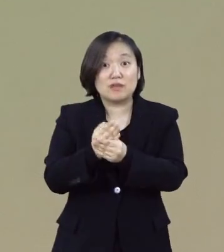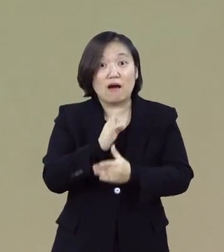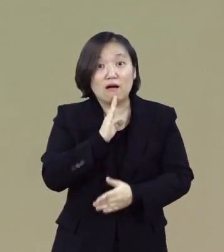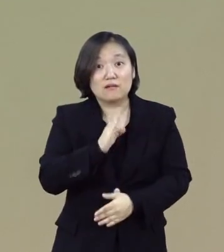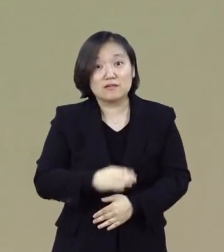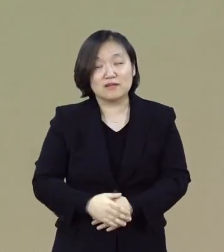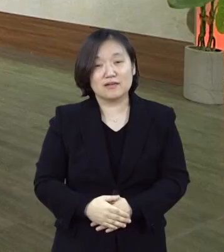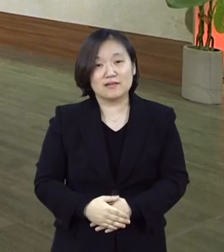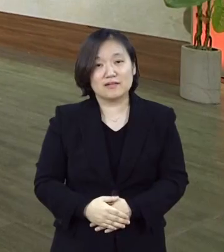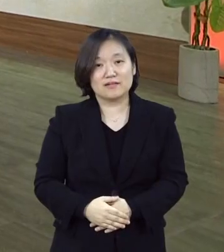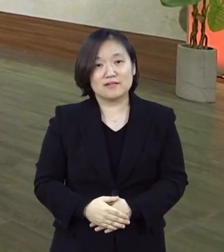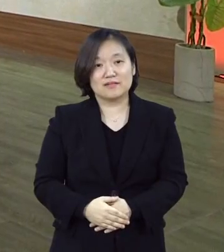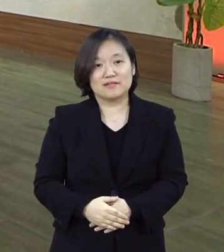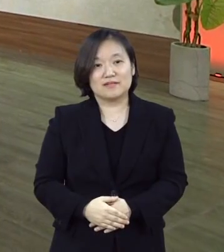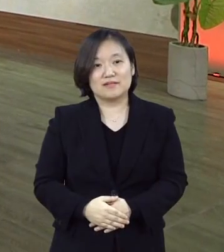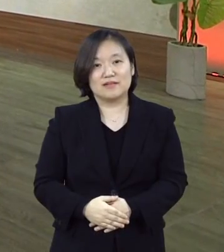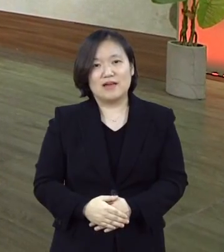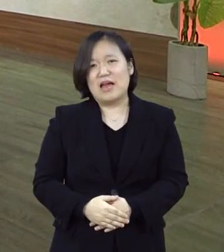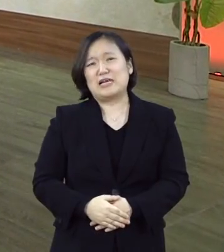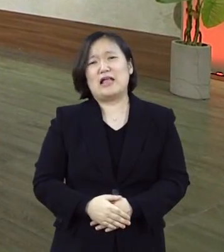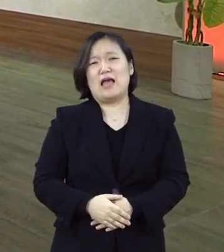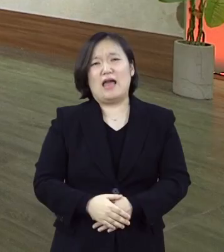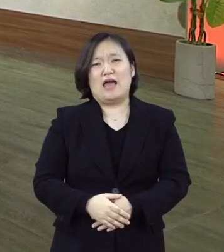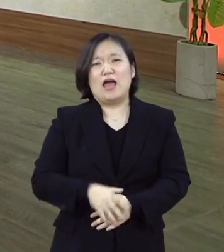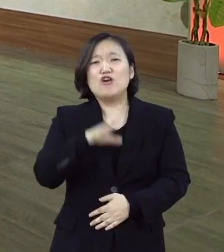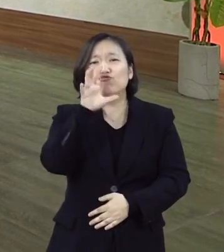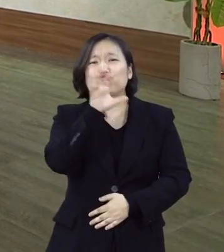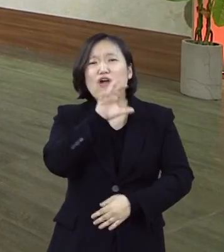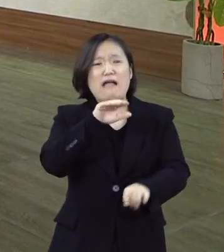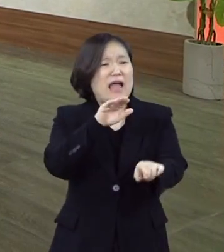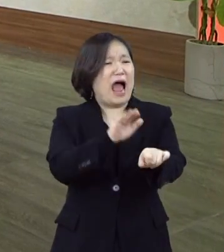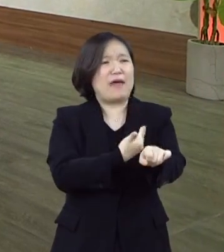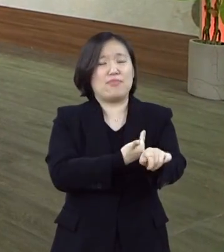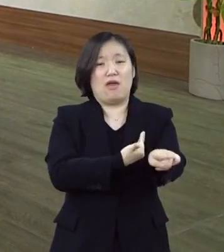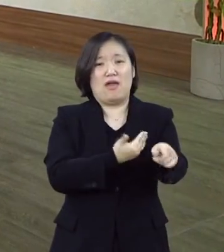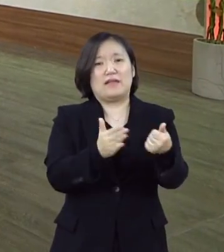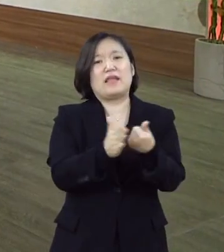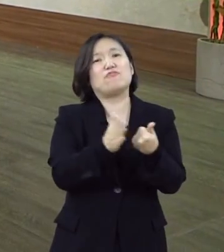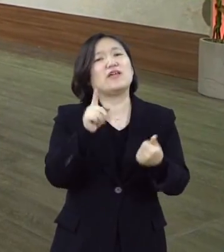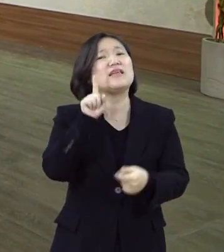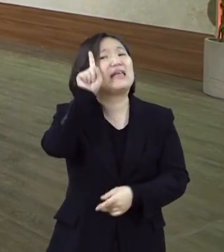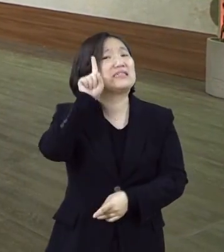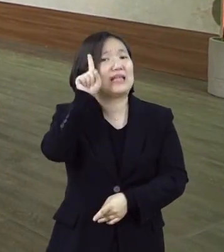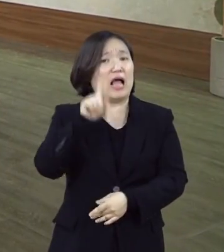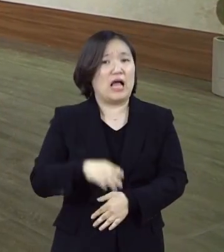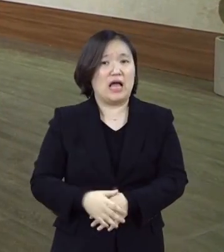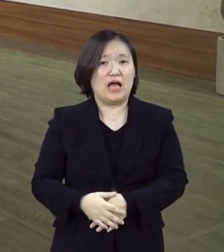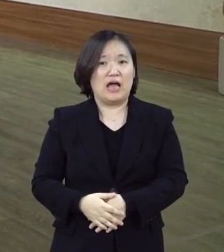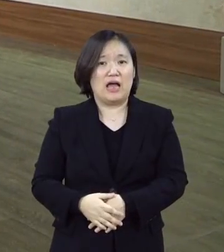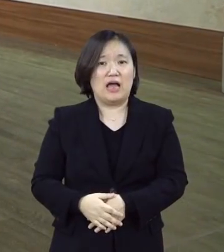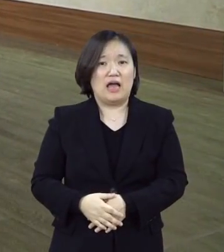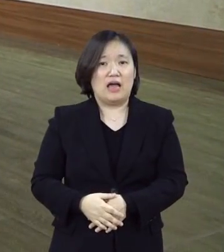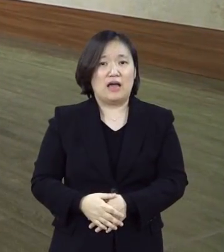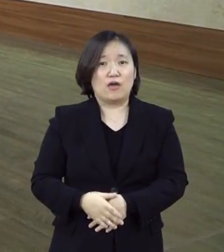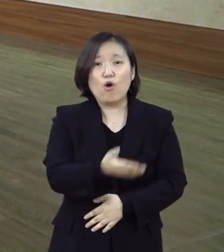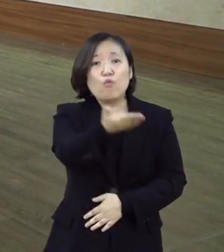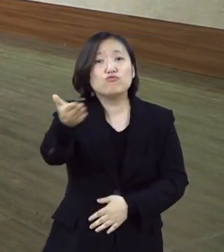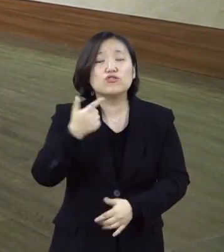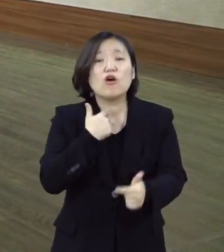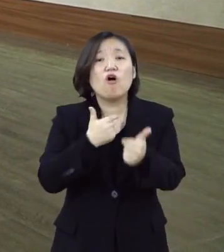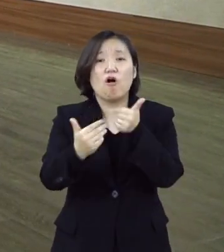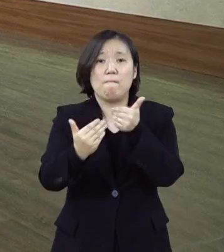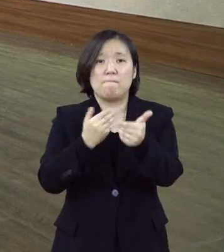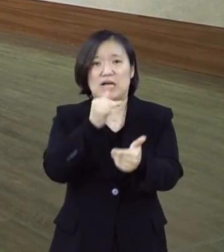여러분, 수행이 안 돼서 짜증나는 거예요. 우리 다 경험해봤지만 여러분들도 다 경험해봤을